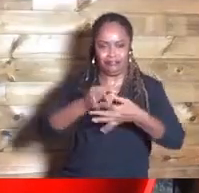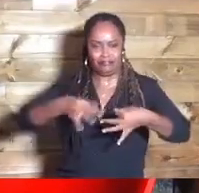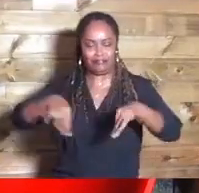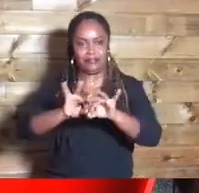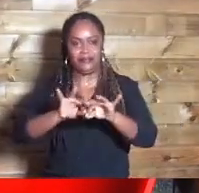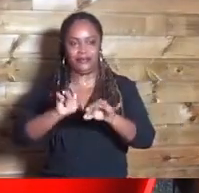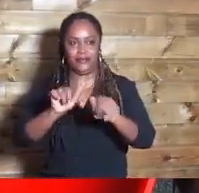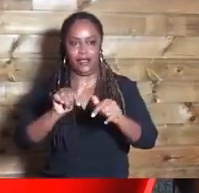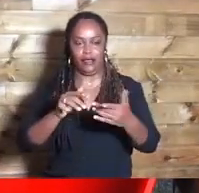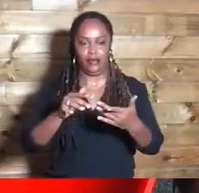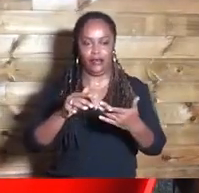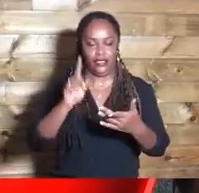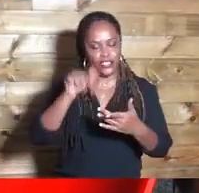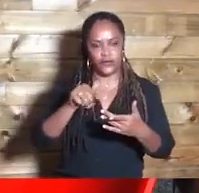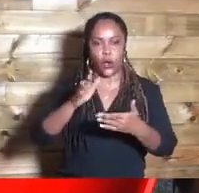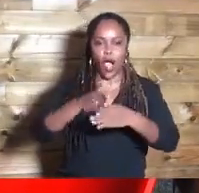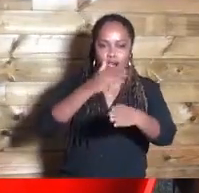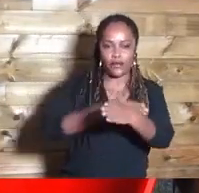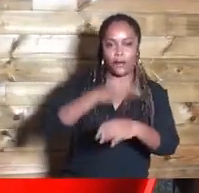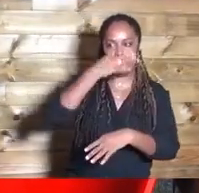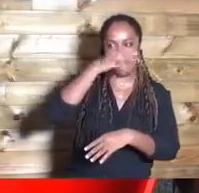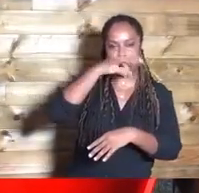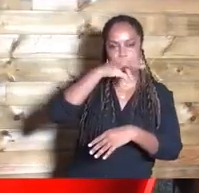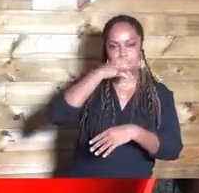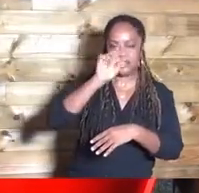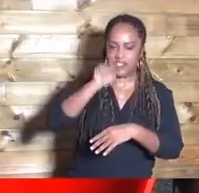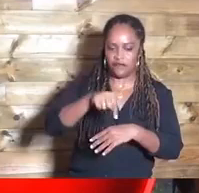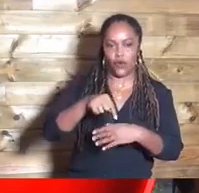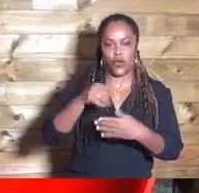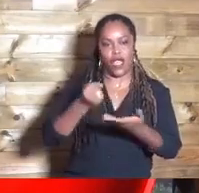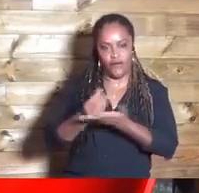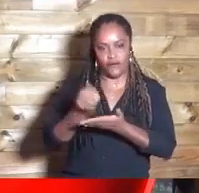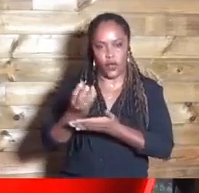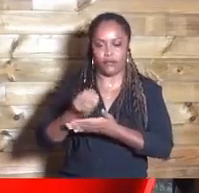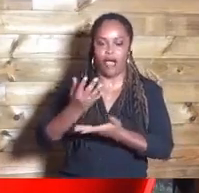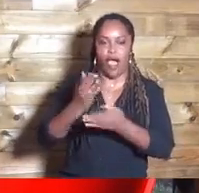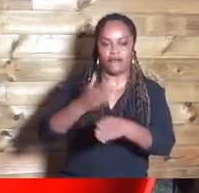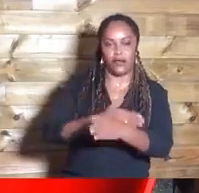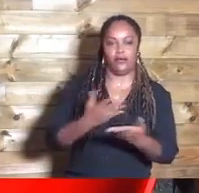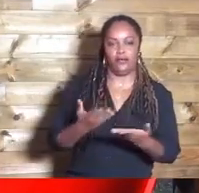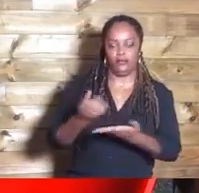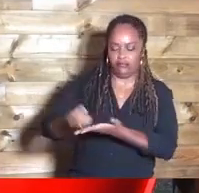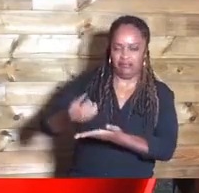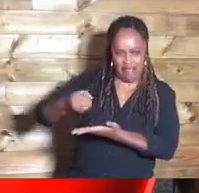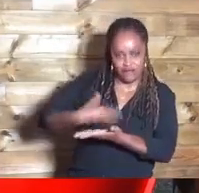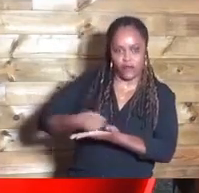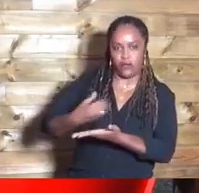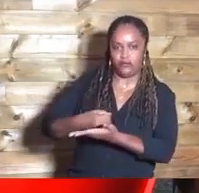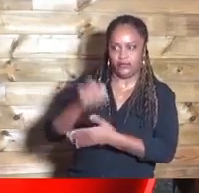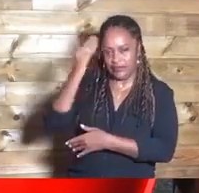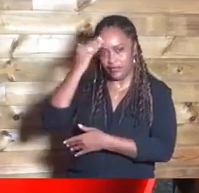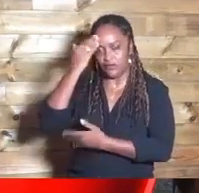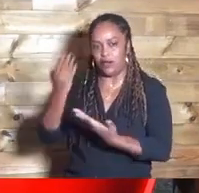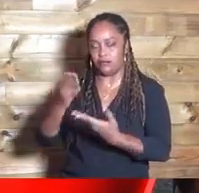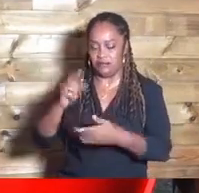il a omis de vérifier ses sources. Nous sommes aujourd'hui la première force d'opposition de